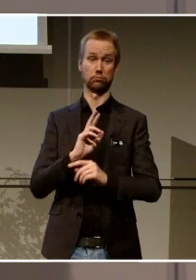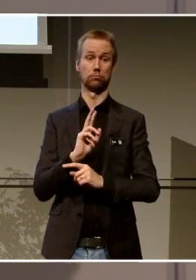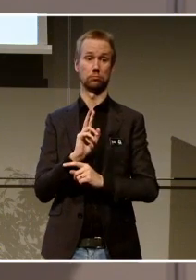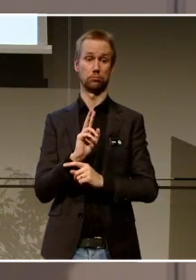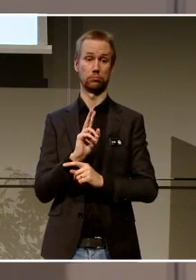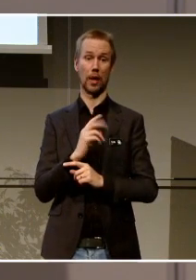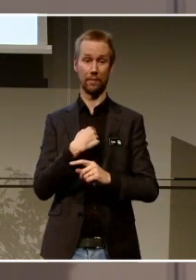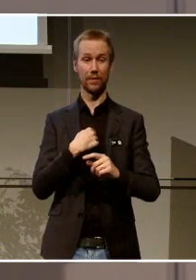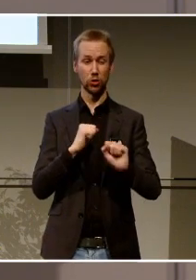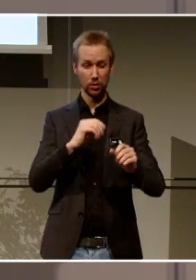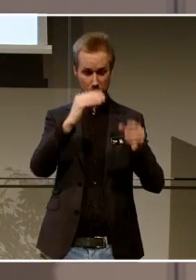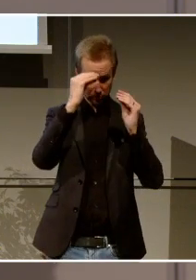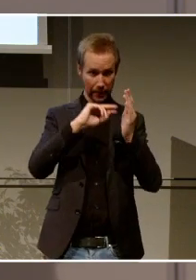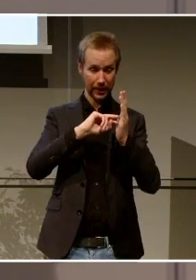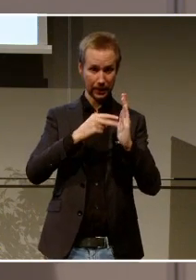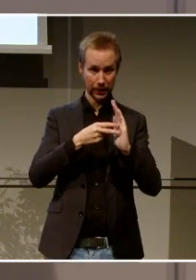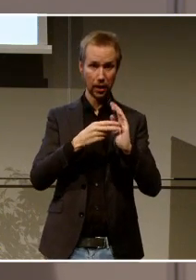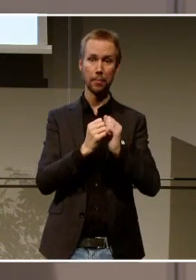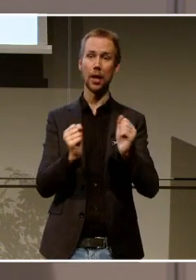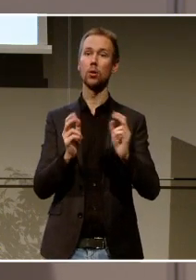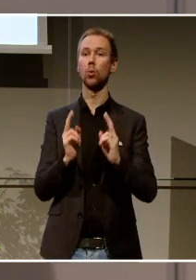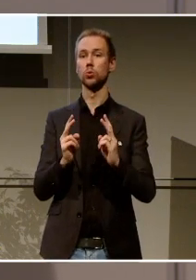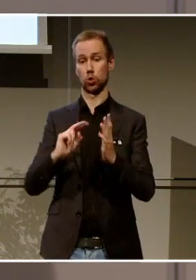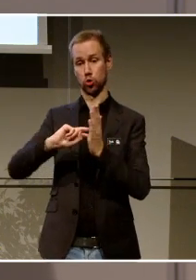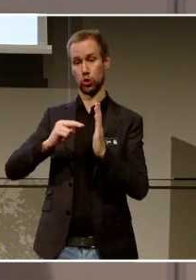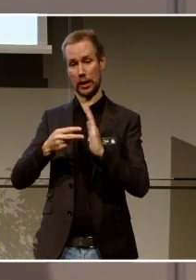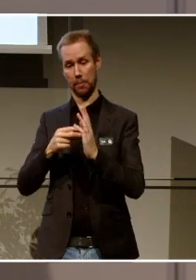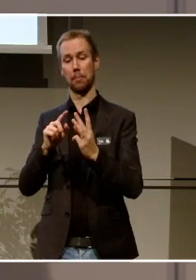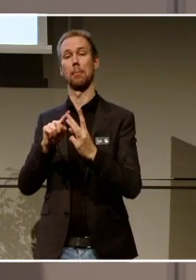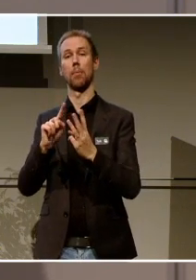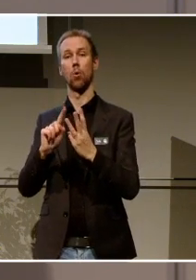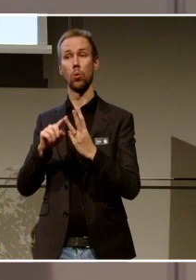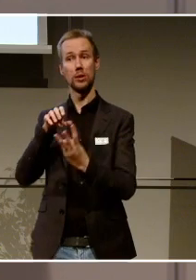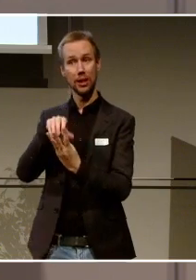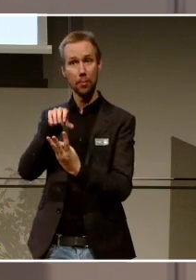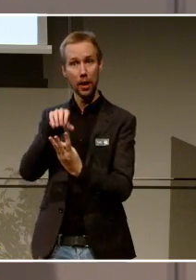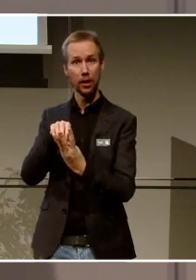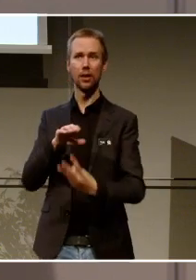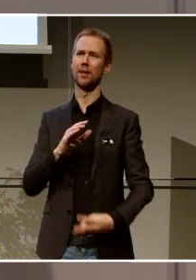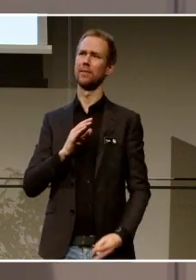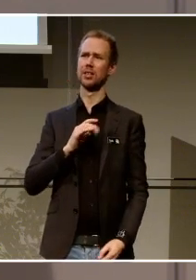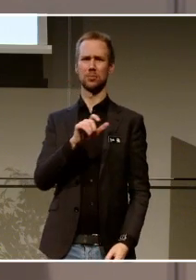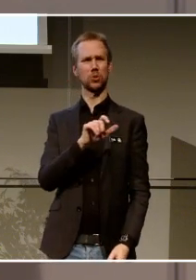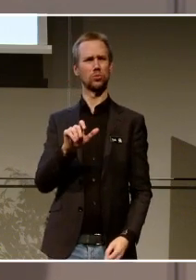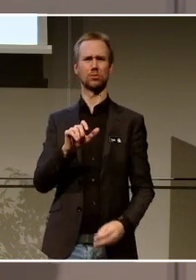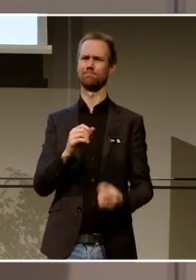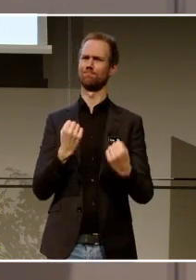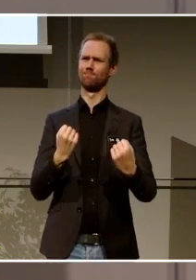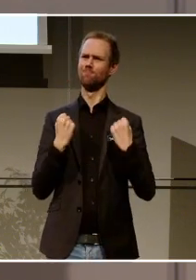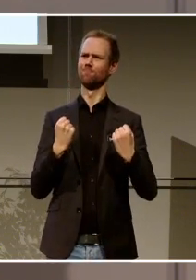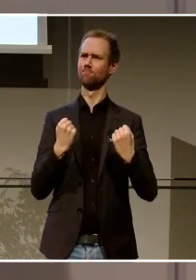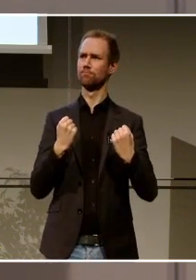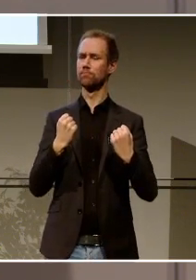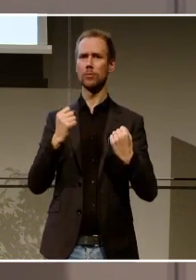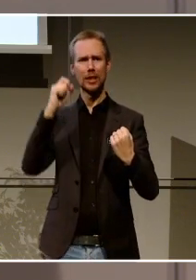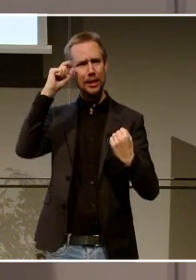tekniska vi ska lära oss, men inte minst systemen och samhället. Det finns många som är superduktiga på det digitala i Sverige idag, men